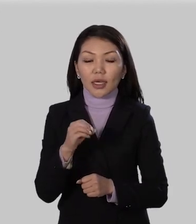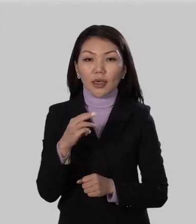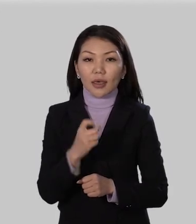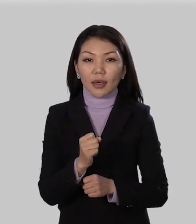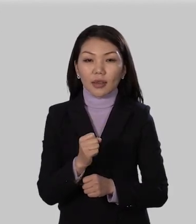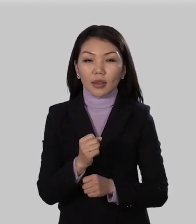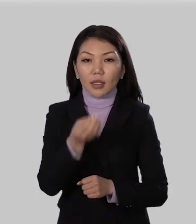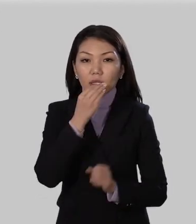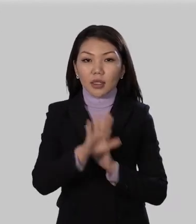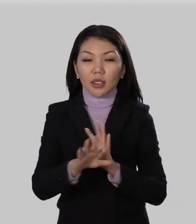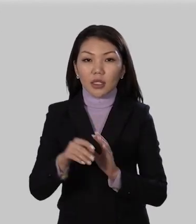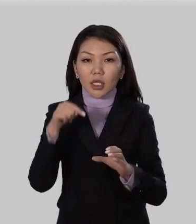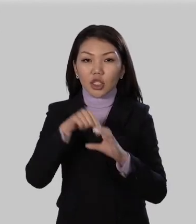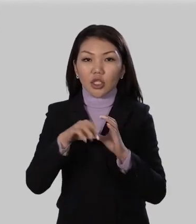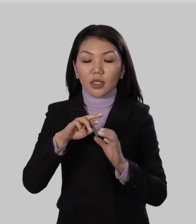ядра.